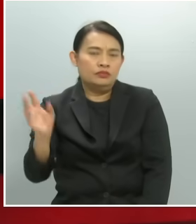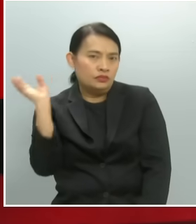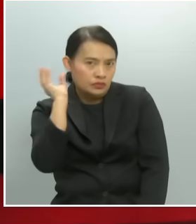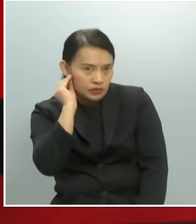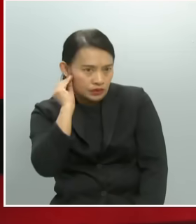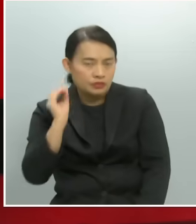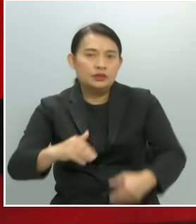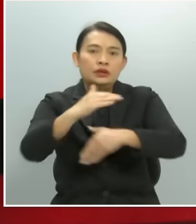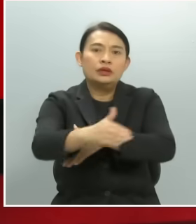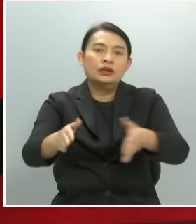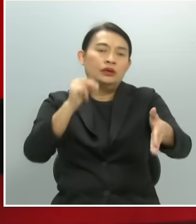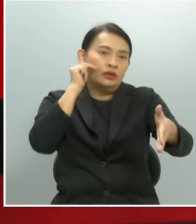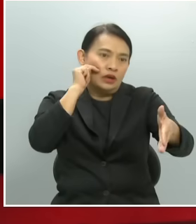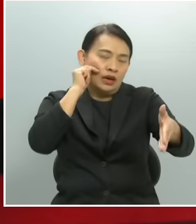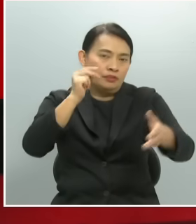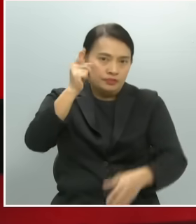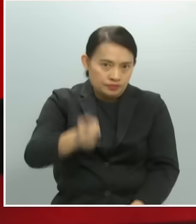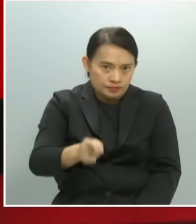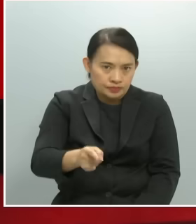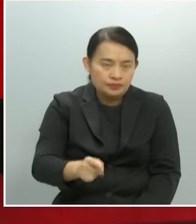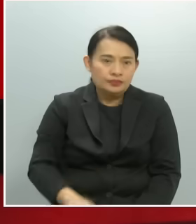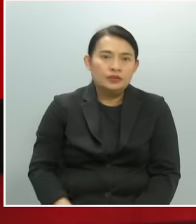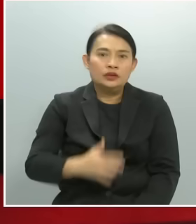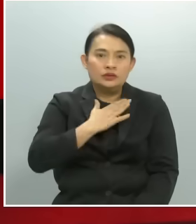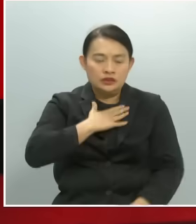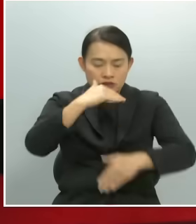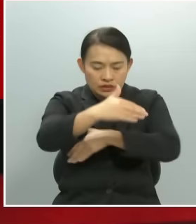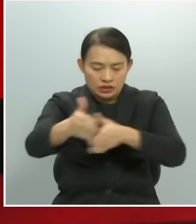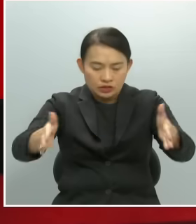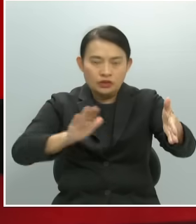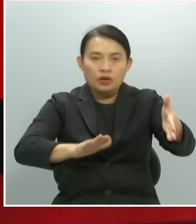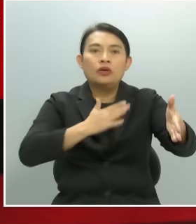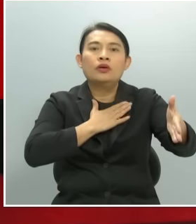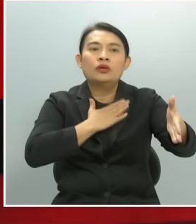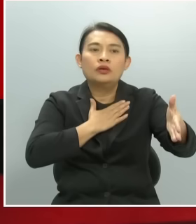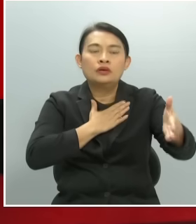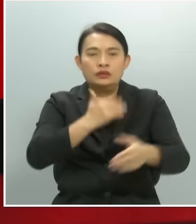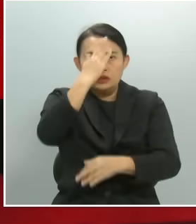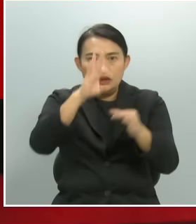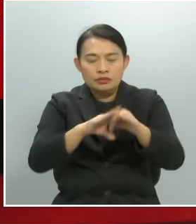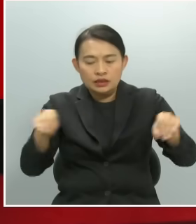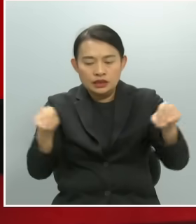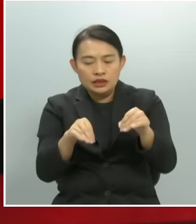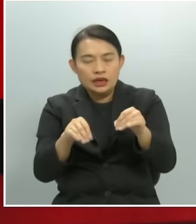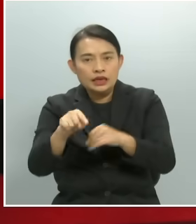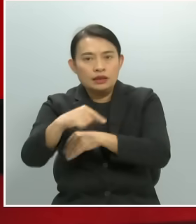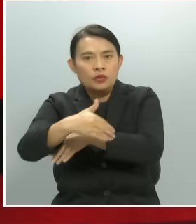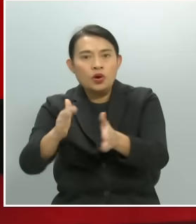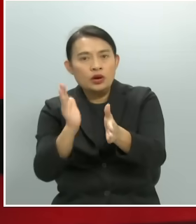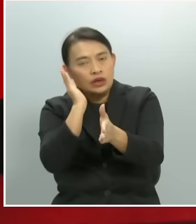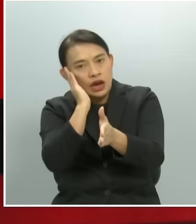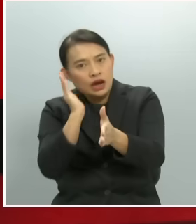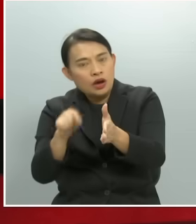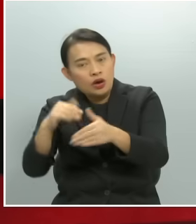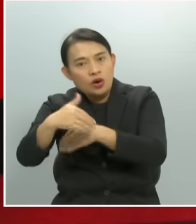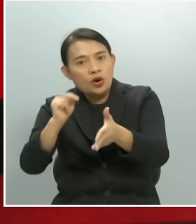เสียงในห้องน้ำแน่ๆซึ่งเป็นห้องน้ำที่อยู่ในห้องของตนเนื่องจากตนเองเนี่ยนอนเตียงที่ติดกับฝั่งผนังของห้องน้ำหลังจาก